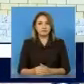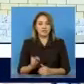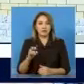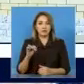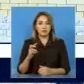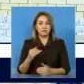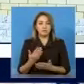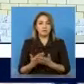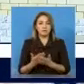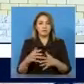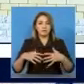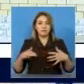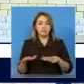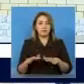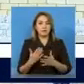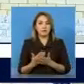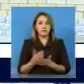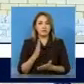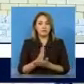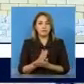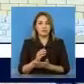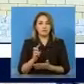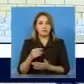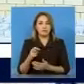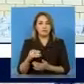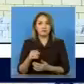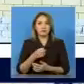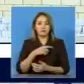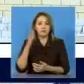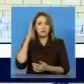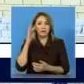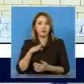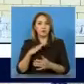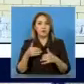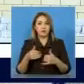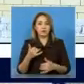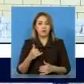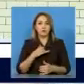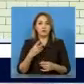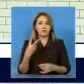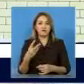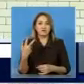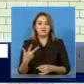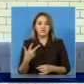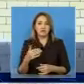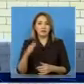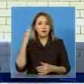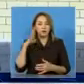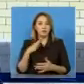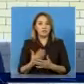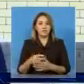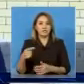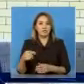это основное скотопоголовье. Есть симментальские породы, есть белоголовый. У нас 2-3 породы здесь. Общее поголовье за